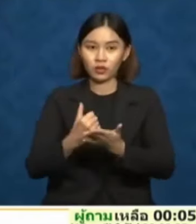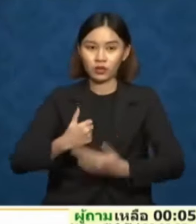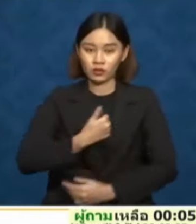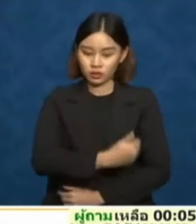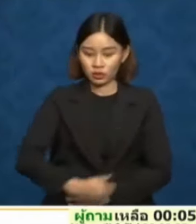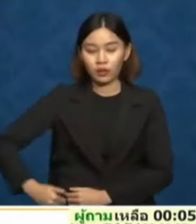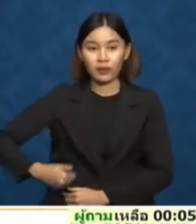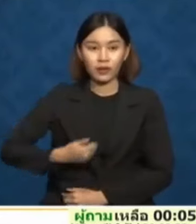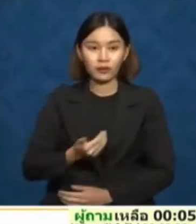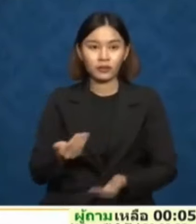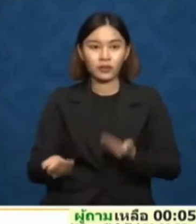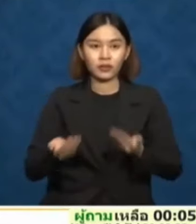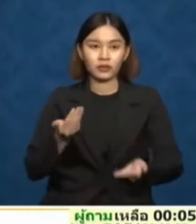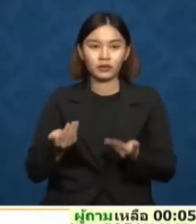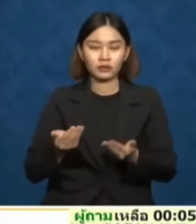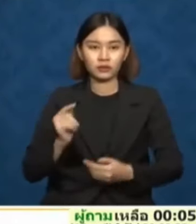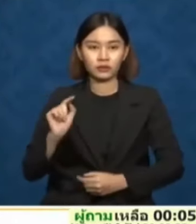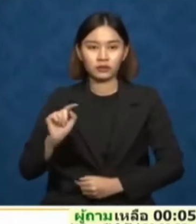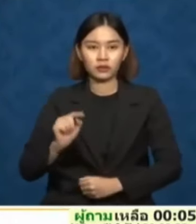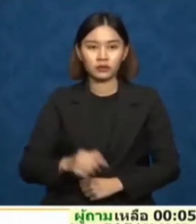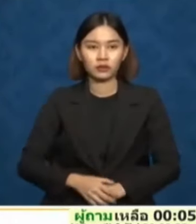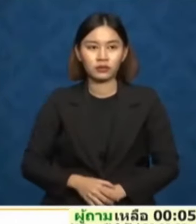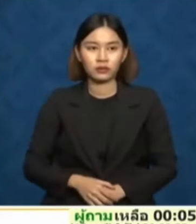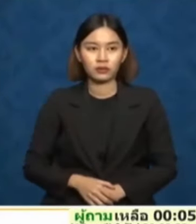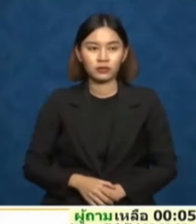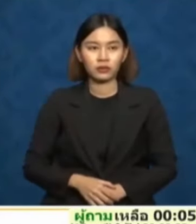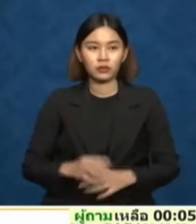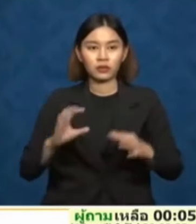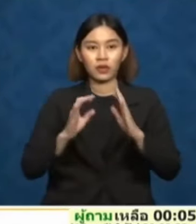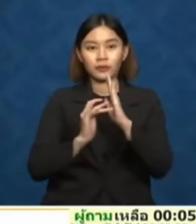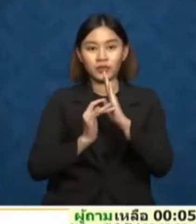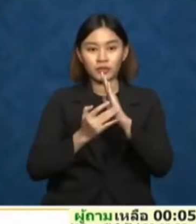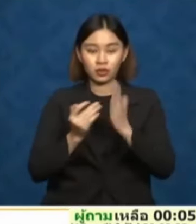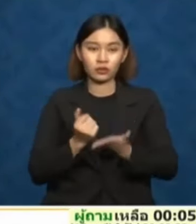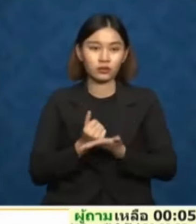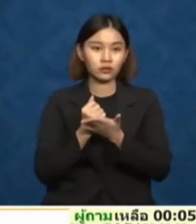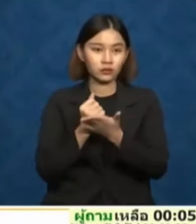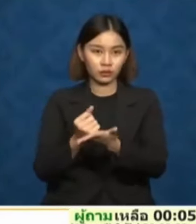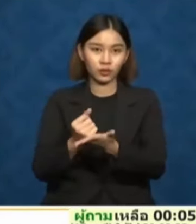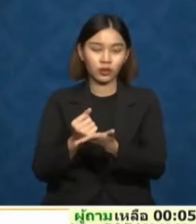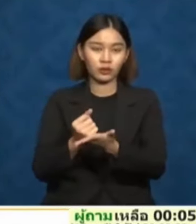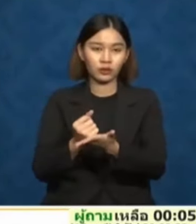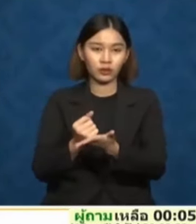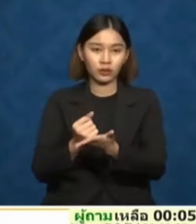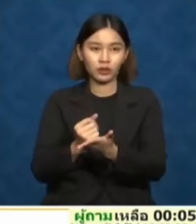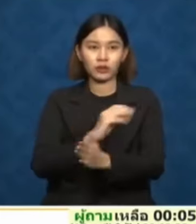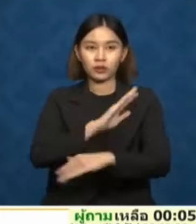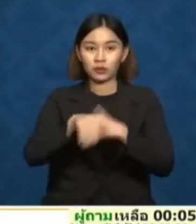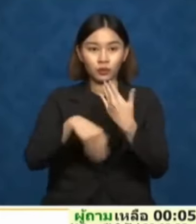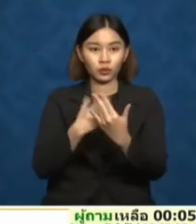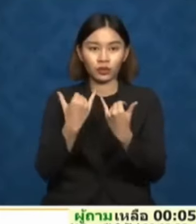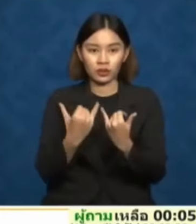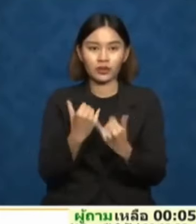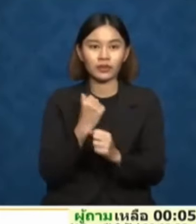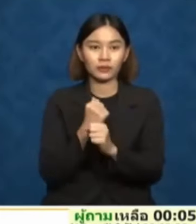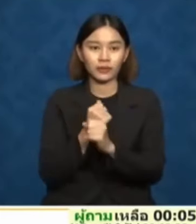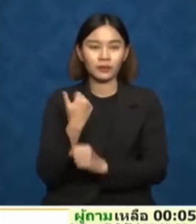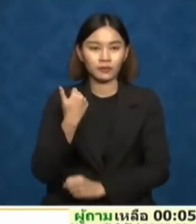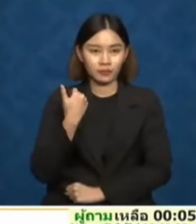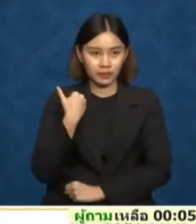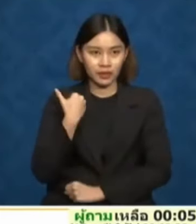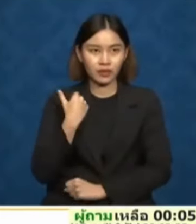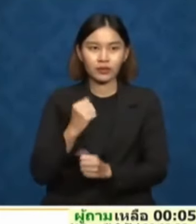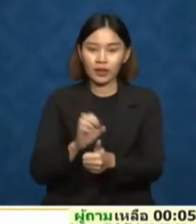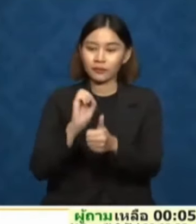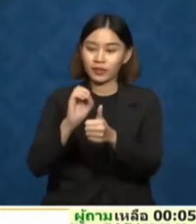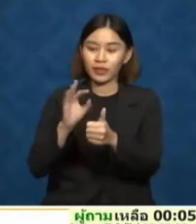นี้หรือเรื่องของ Digital Healthเนี่ยนะครับที่ที่เรากำลังดำเนินการอยู่เขาก็จะทำ